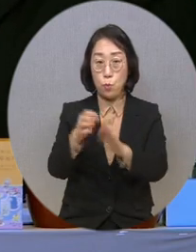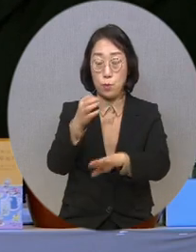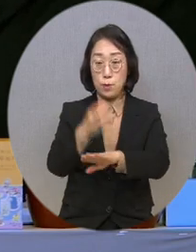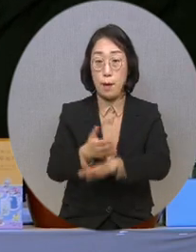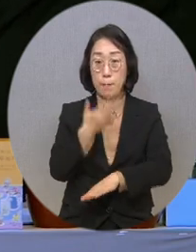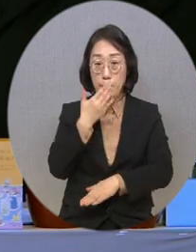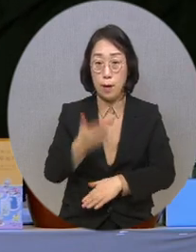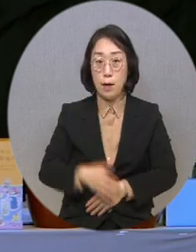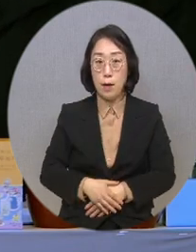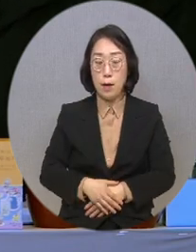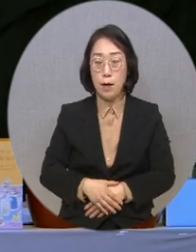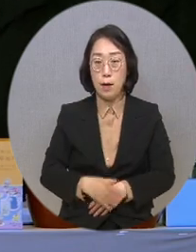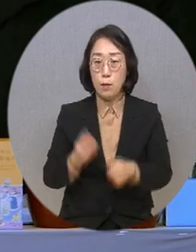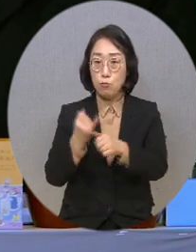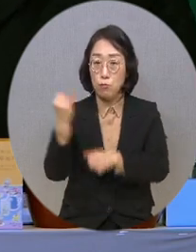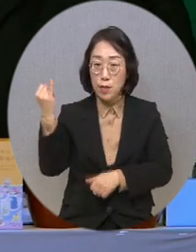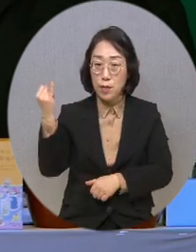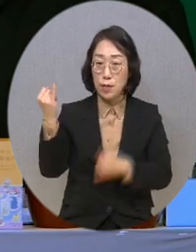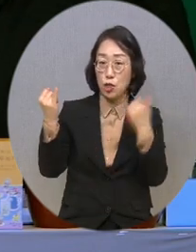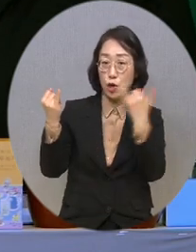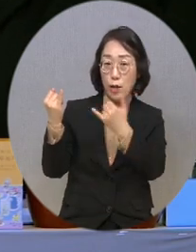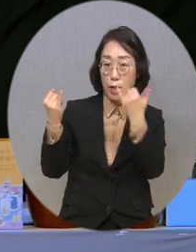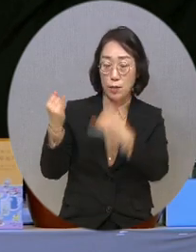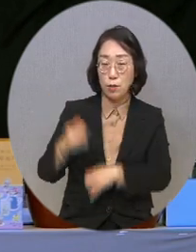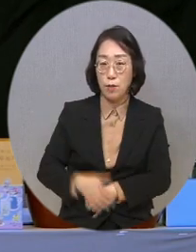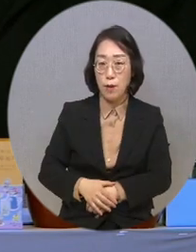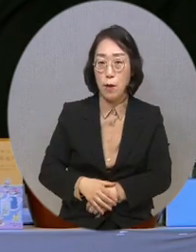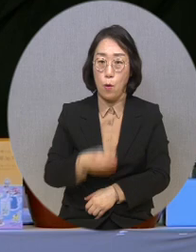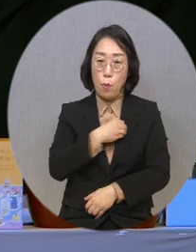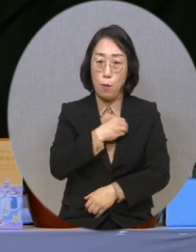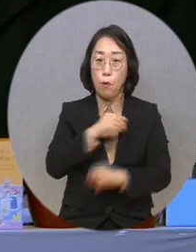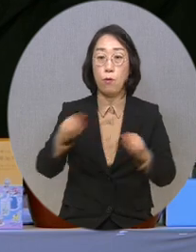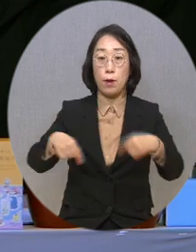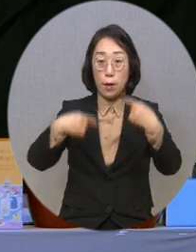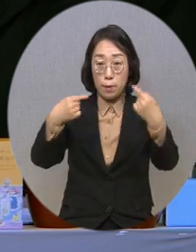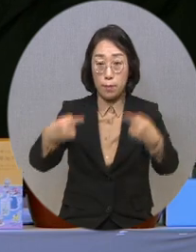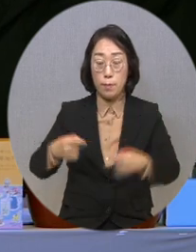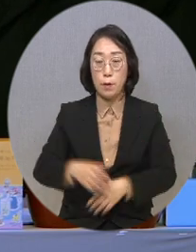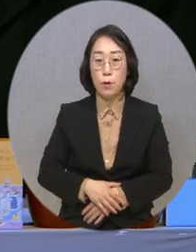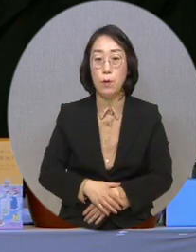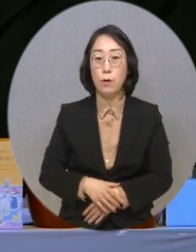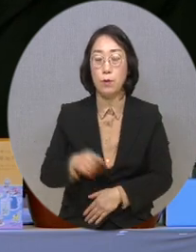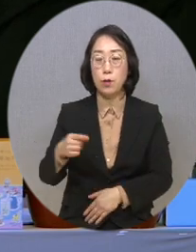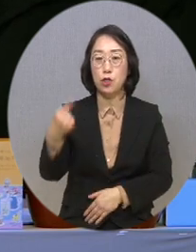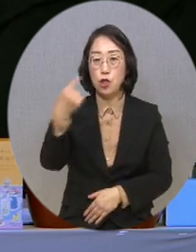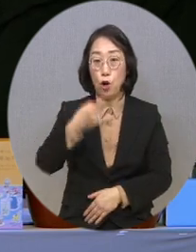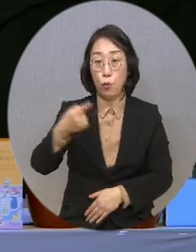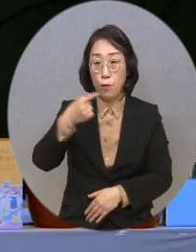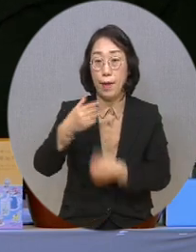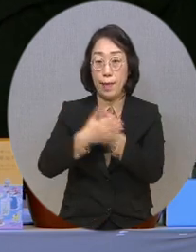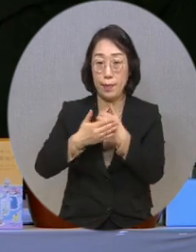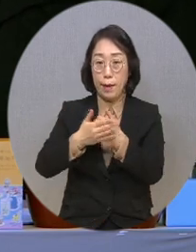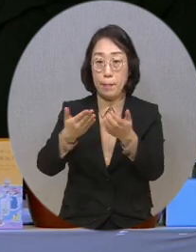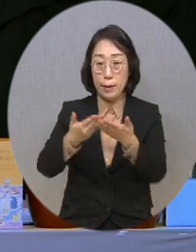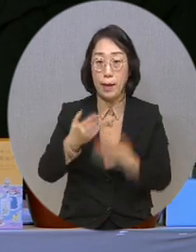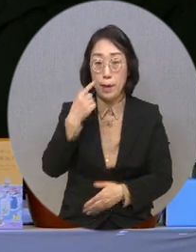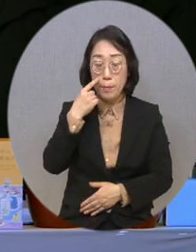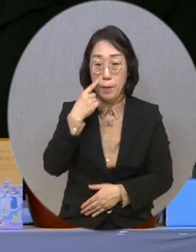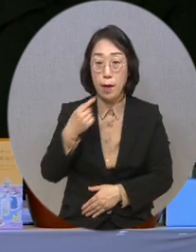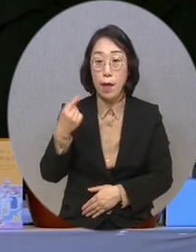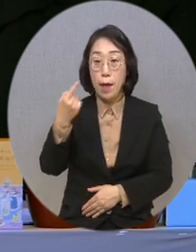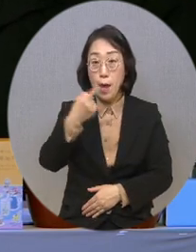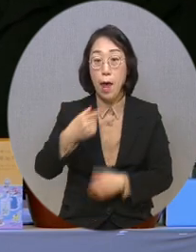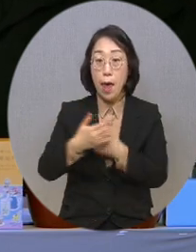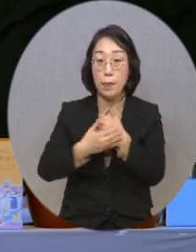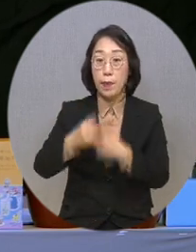남도장터. 짝꿍한테 전화해서 빨리 남도장터 회원 가입하고 그래야 천 원에 이 저기 혜택 받으라고 빨리 전화해. 아, 천 원에